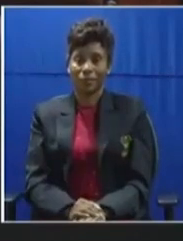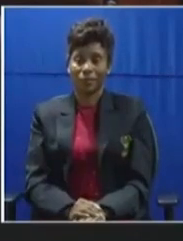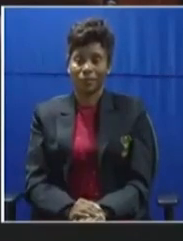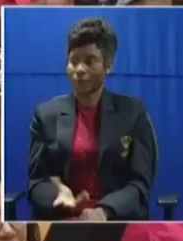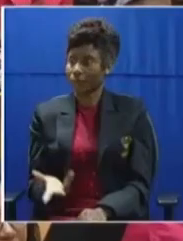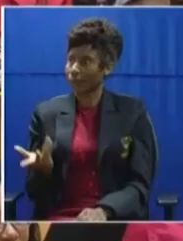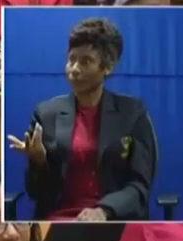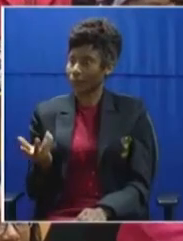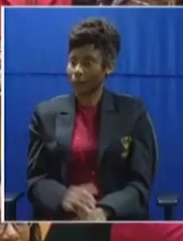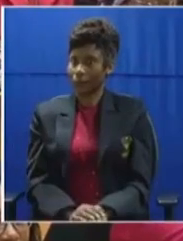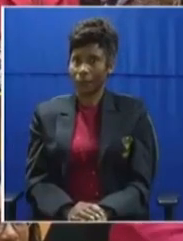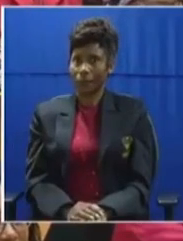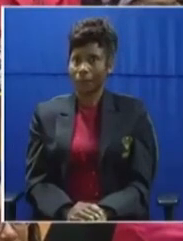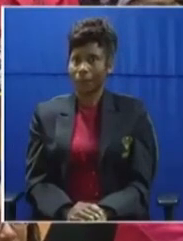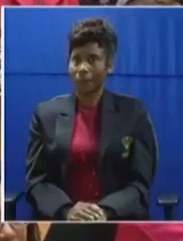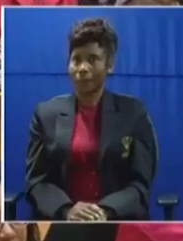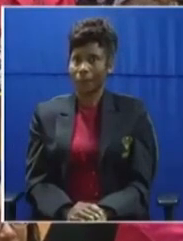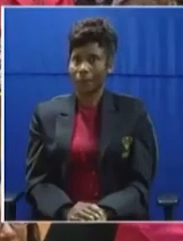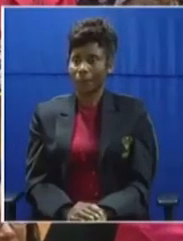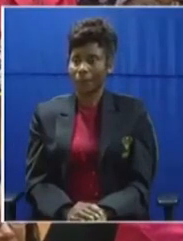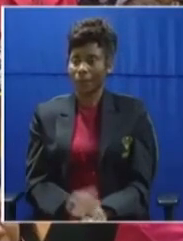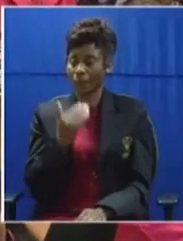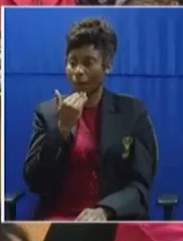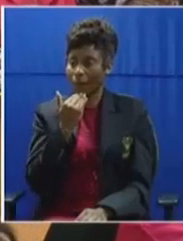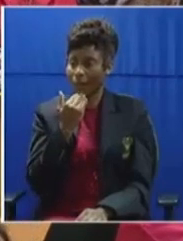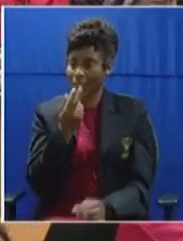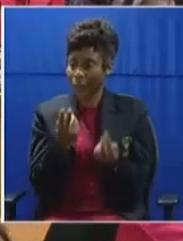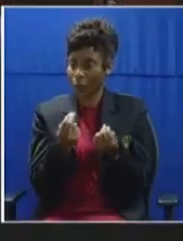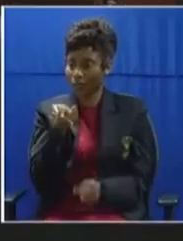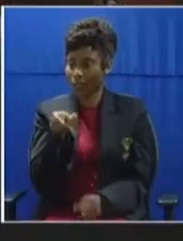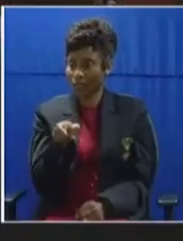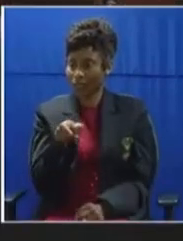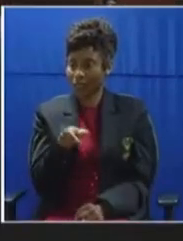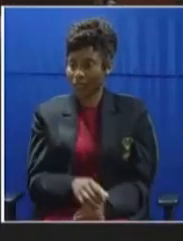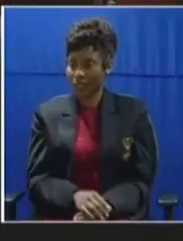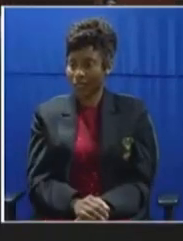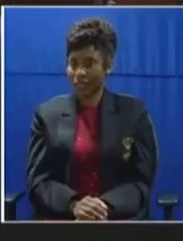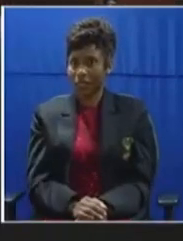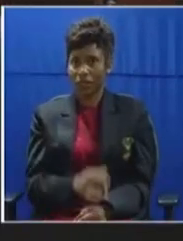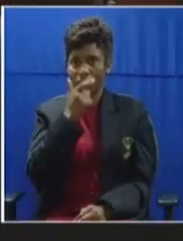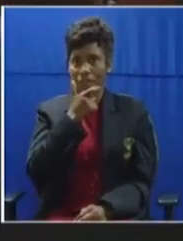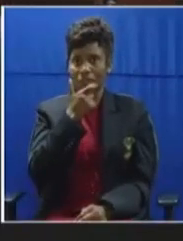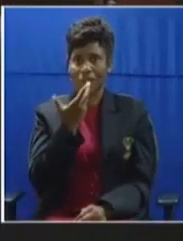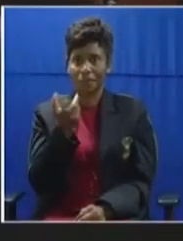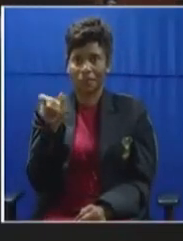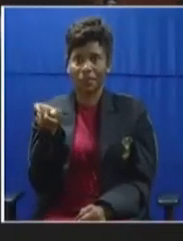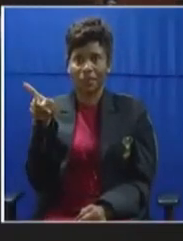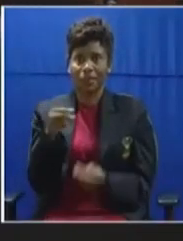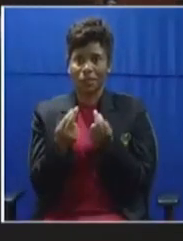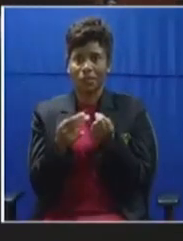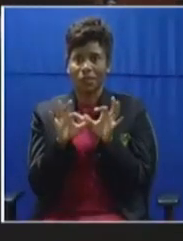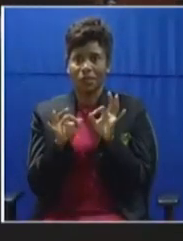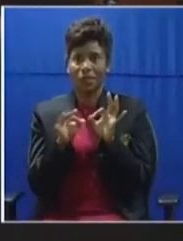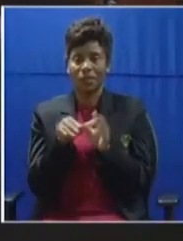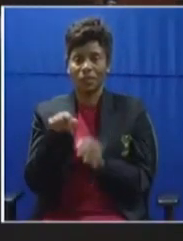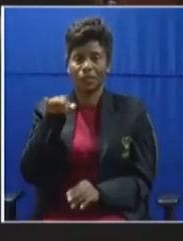now. Sinamathelo laphansi. Take your seat. Sanizongenzela sami. Honorable Kaula, I instruct you now to